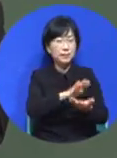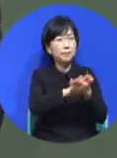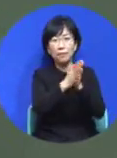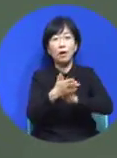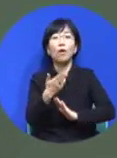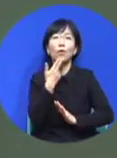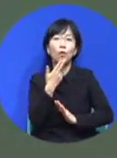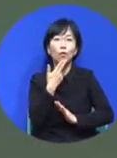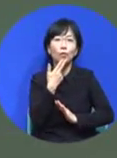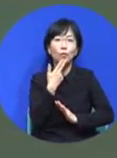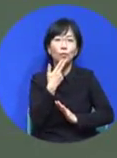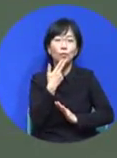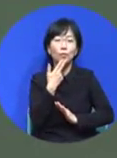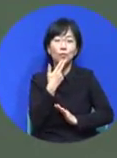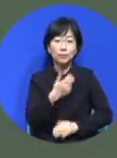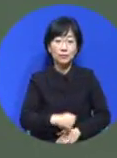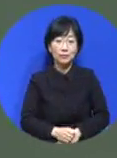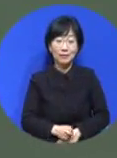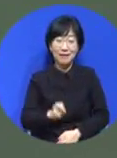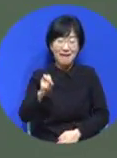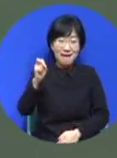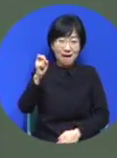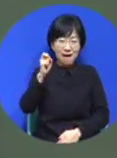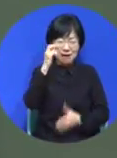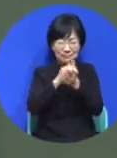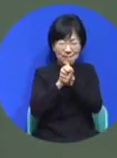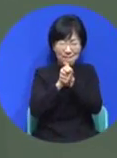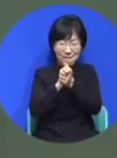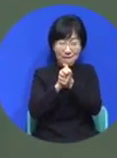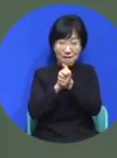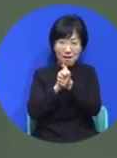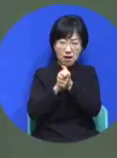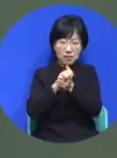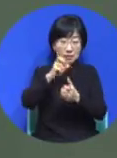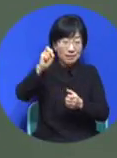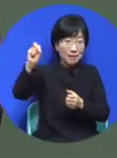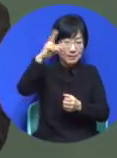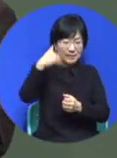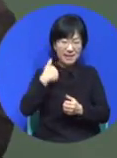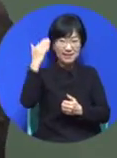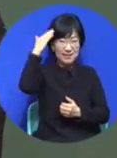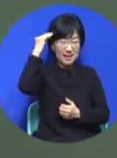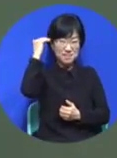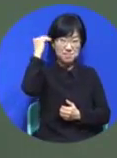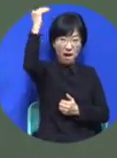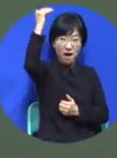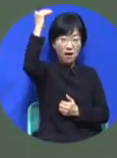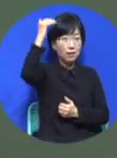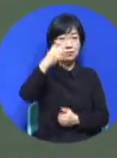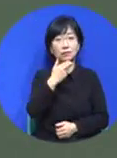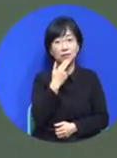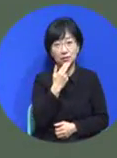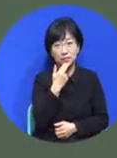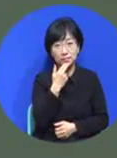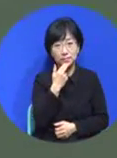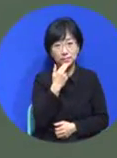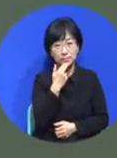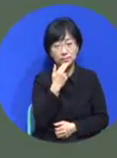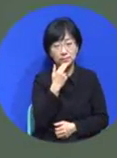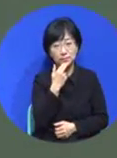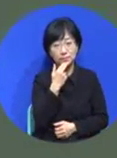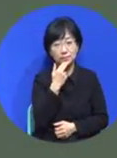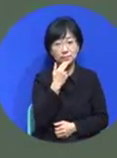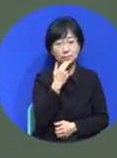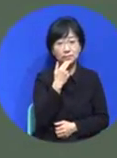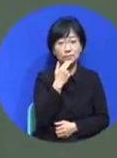become a millionaire. 당장에 내가 말지 막 키가 크거나 그러지 않았어요. Nothing happened where I got taller when I started believing. 근데